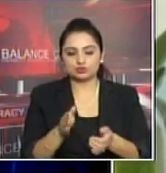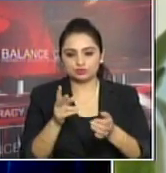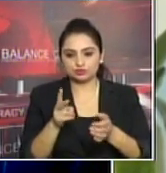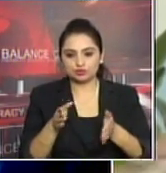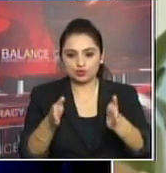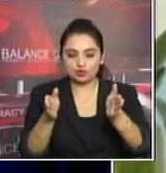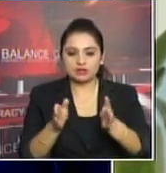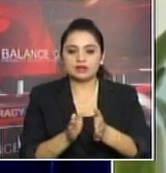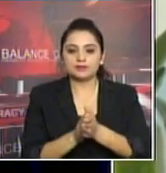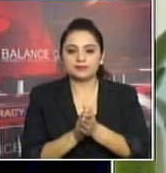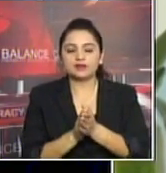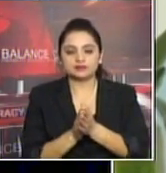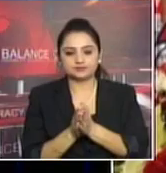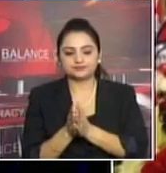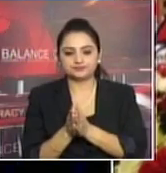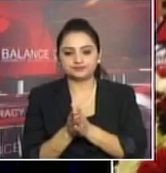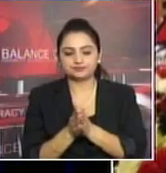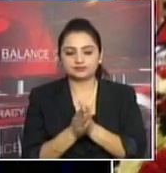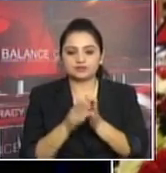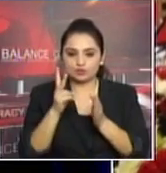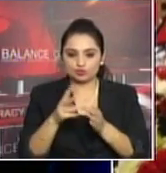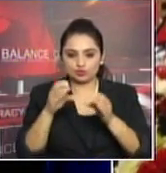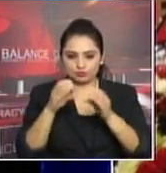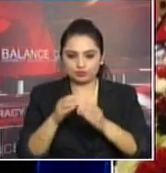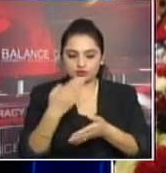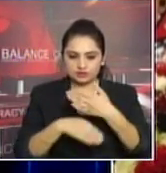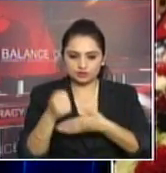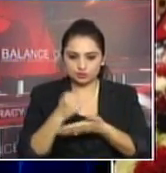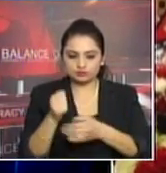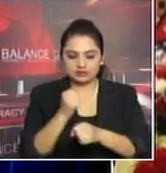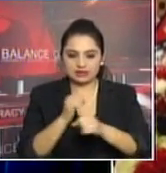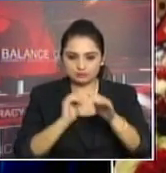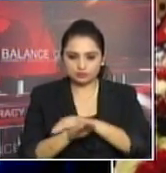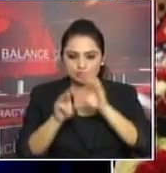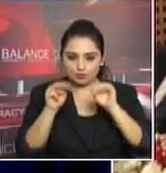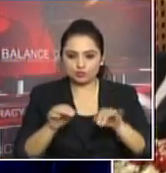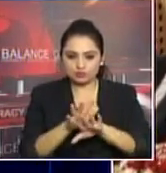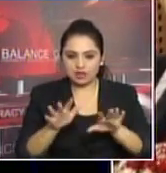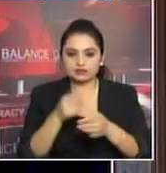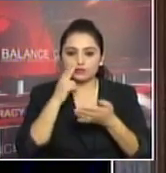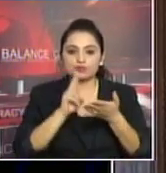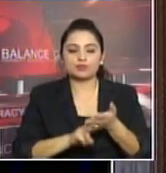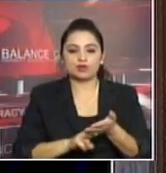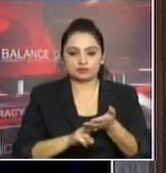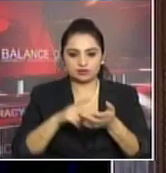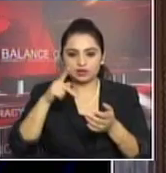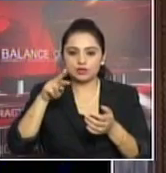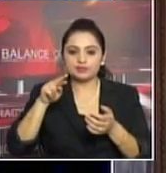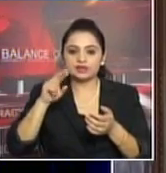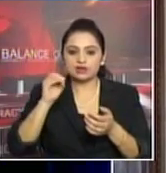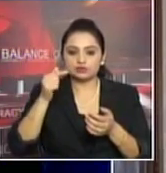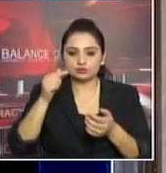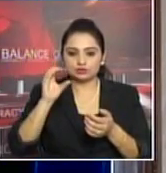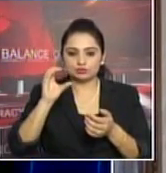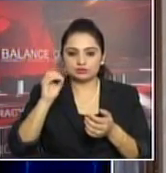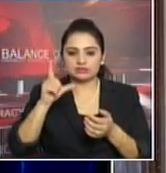नै हुन्छ, विभिन्न रुटहरू मार्फत हुन्छ। द्विपक्षीय सम्झौता कार्यान्वयनको महत्त्वपूर्ण आधार पत्र प्रोटोकल हो। यसलाई सहमति,